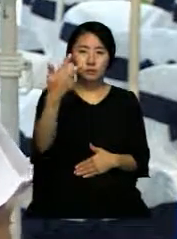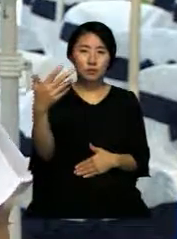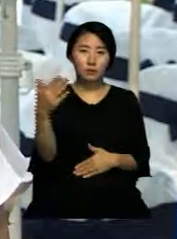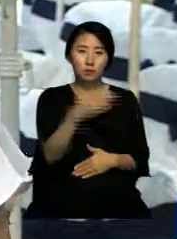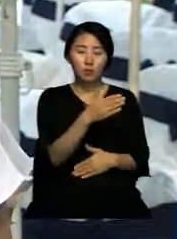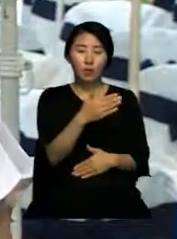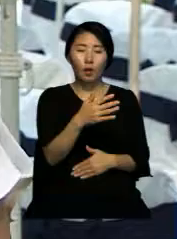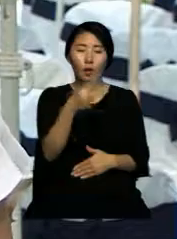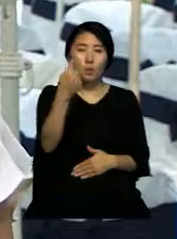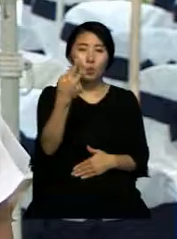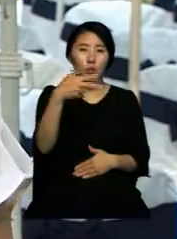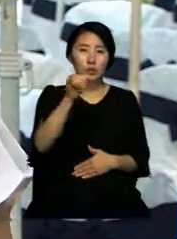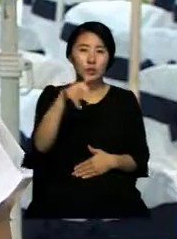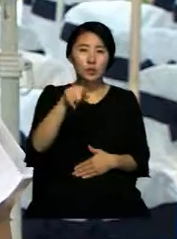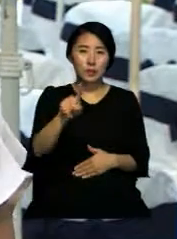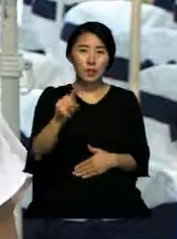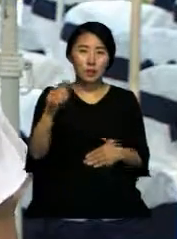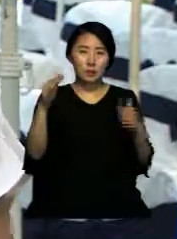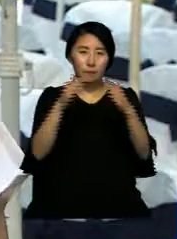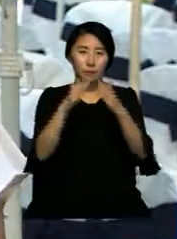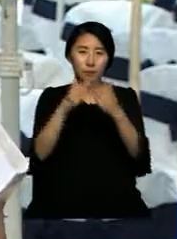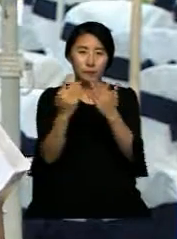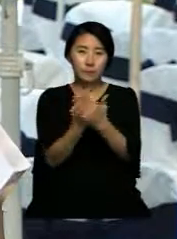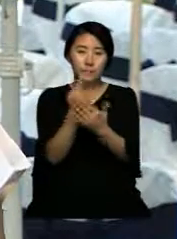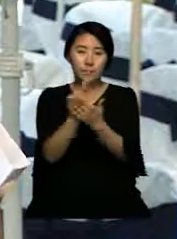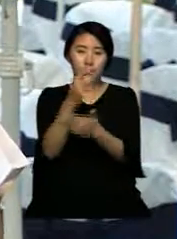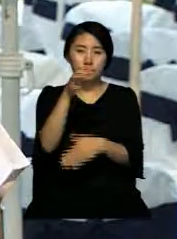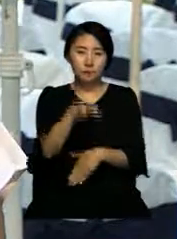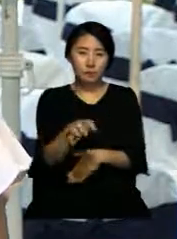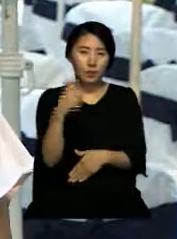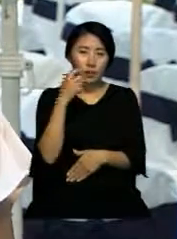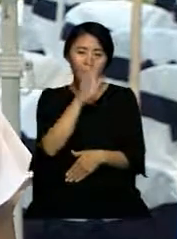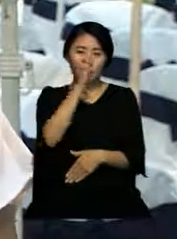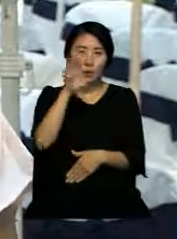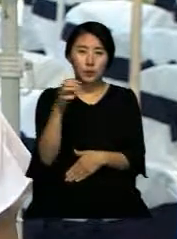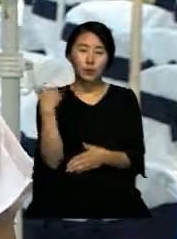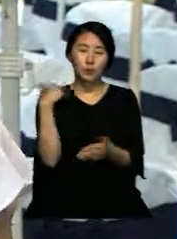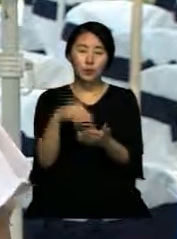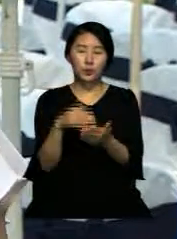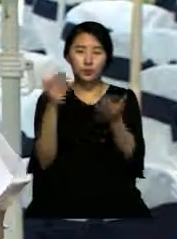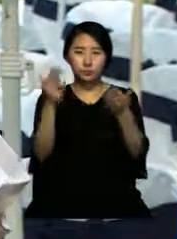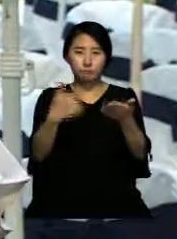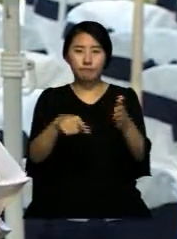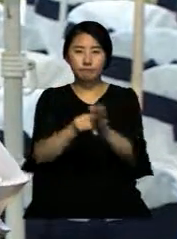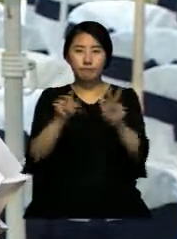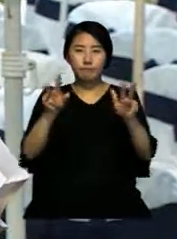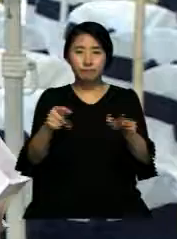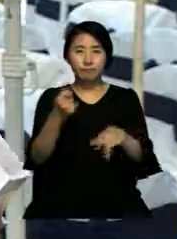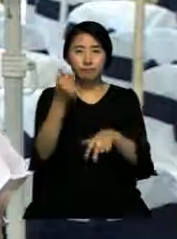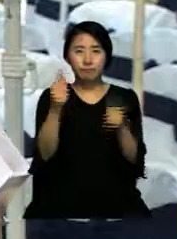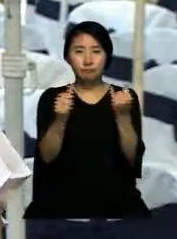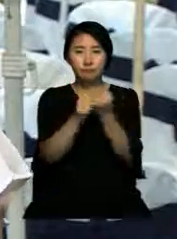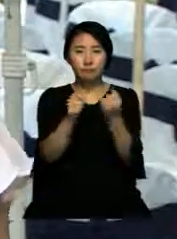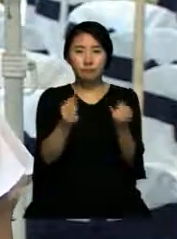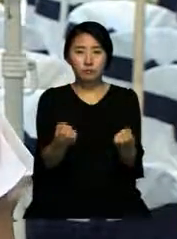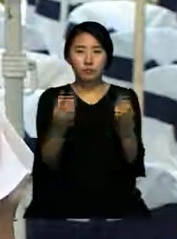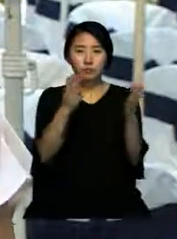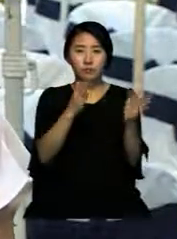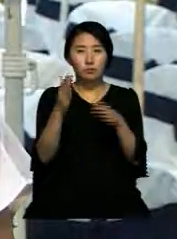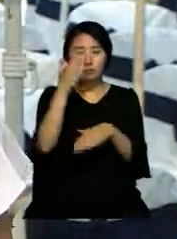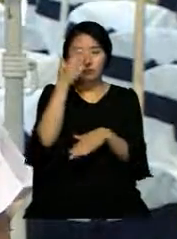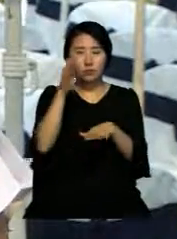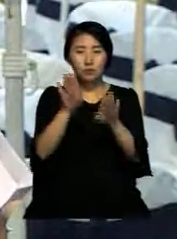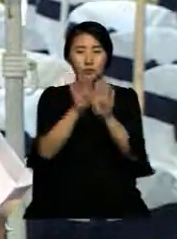1967년도서부터 경기도지사의 공간이었습니다. 그래서 이 아름다운 공간을 도민들에게 돌려드리기 위해서 지금 이렇게 작은 결혼식장으로